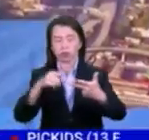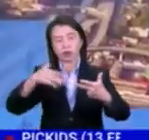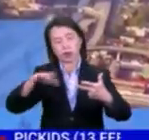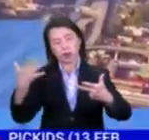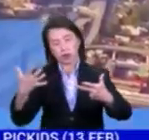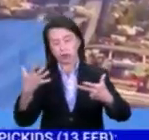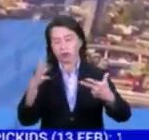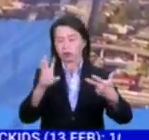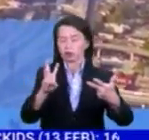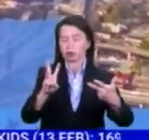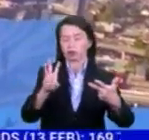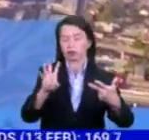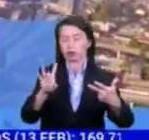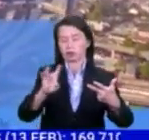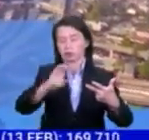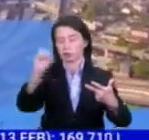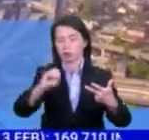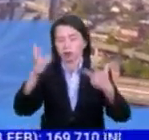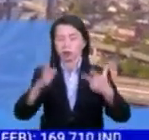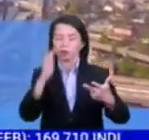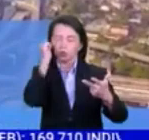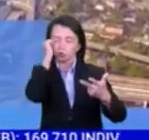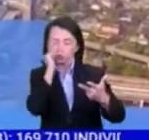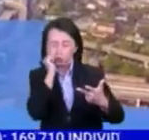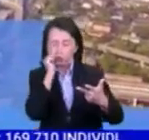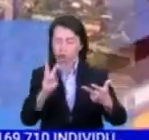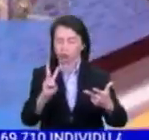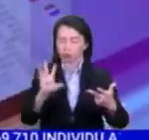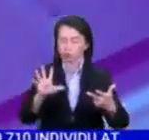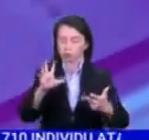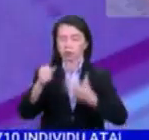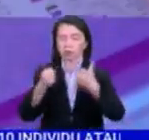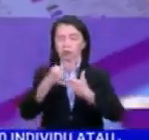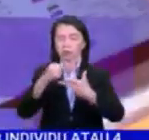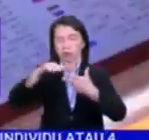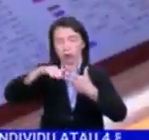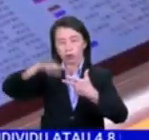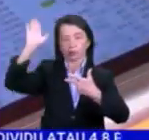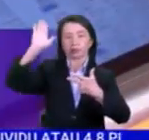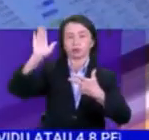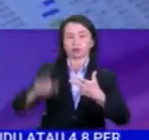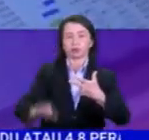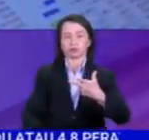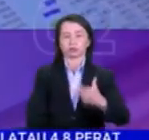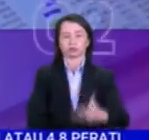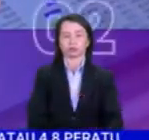selebihnya 6.8% warga emas 65 tahun ke atas.